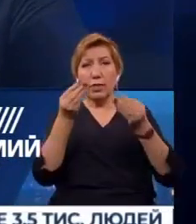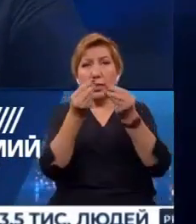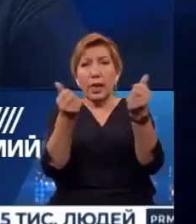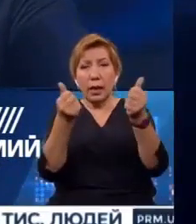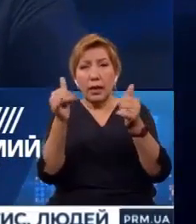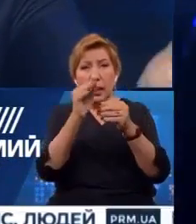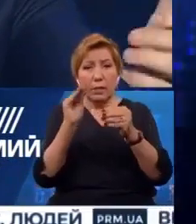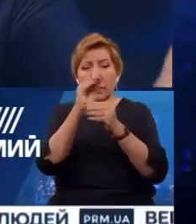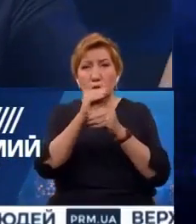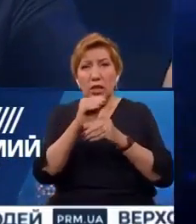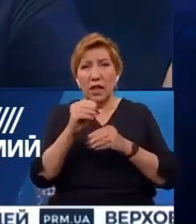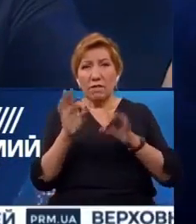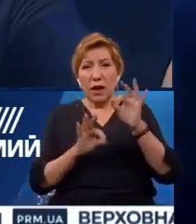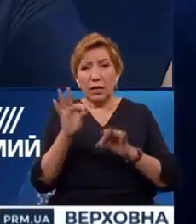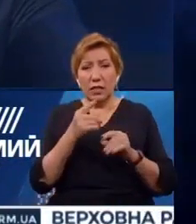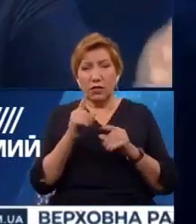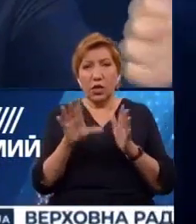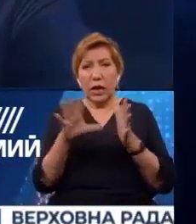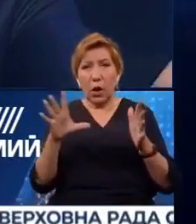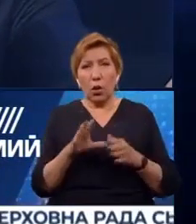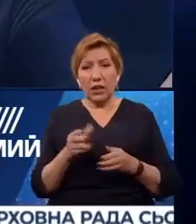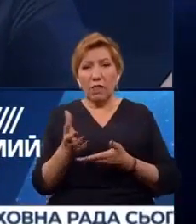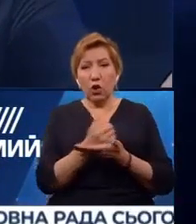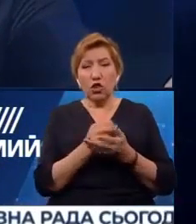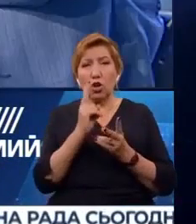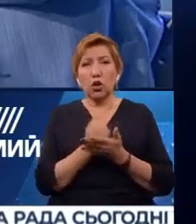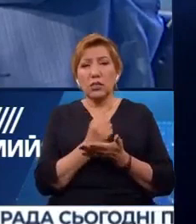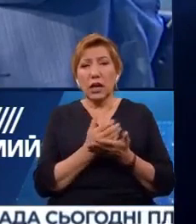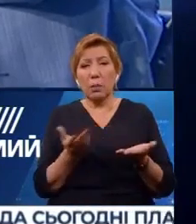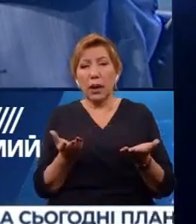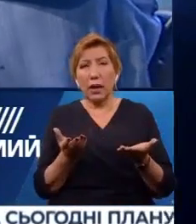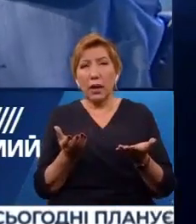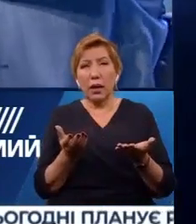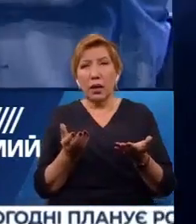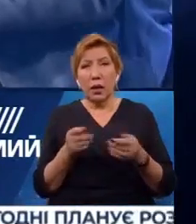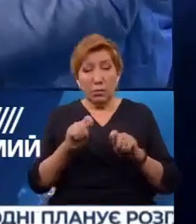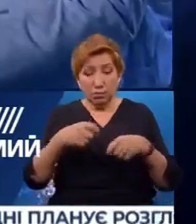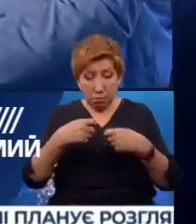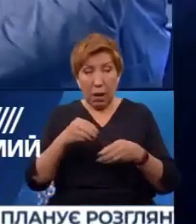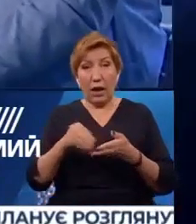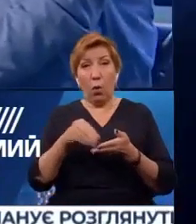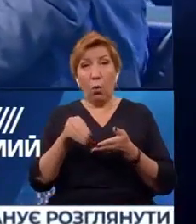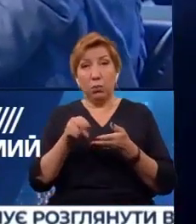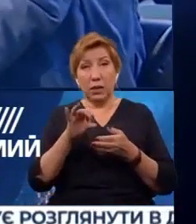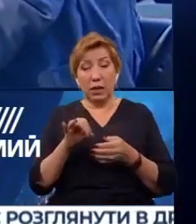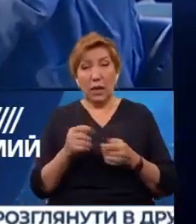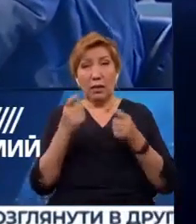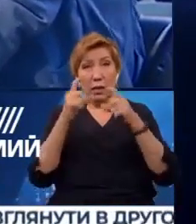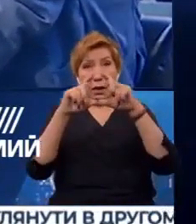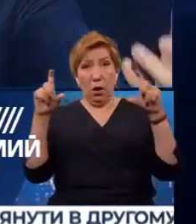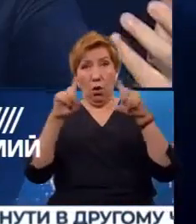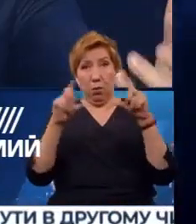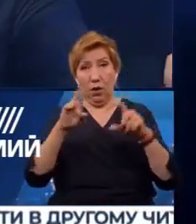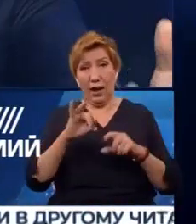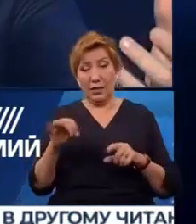та додана вартість від цих рекордних врожаїв? Хто на цьому заробляє? Трейдери, перекупники і транснаціональні